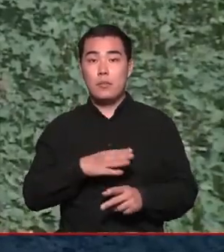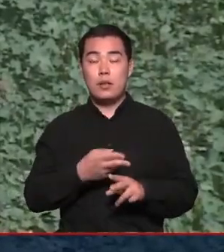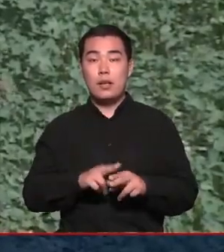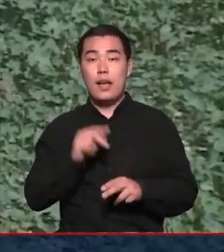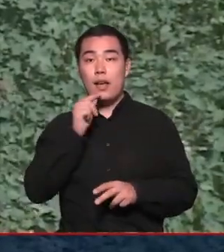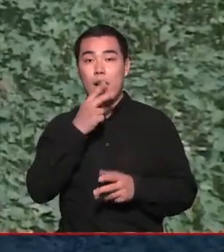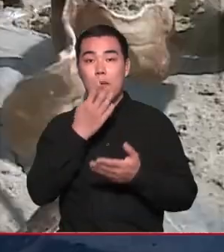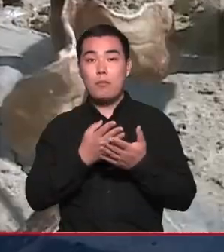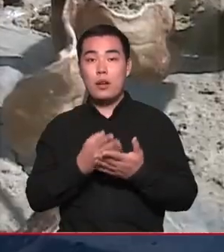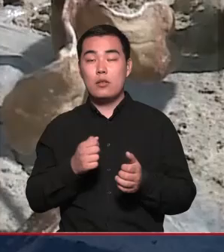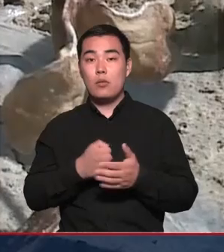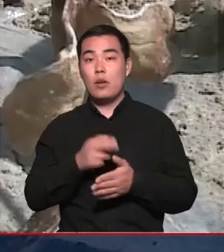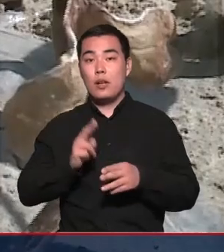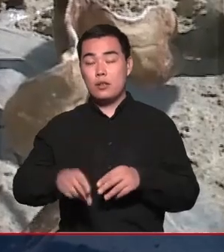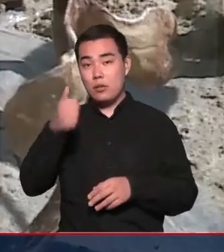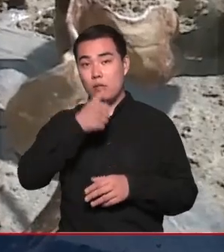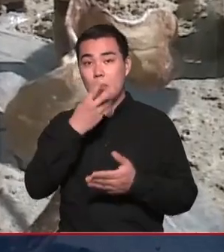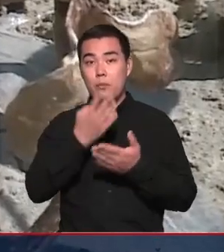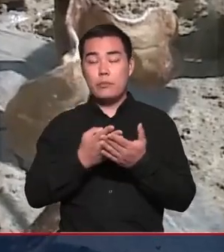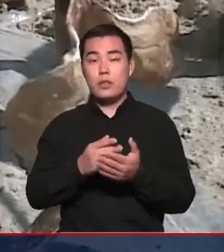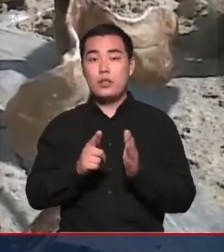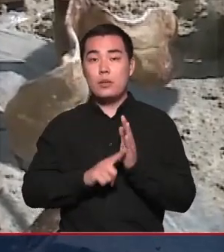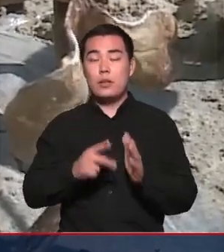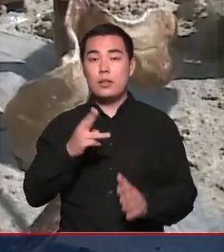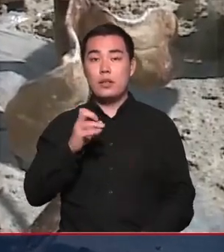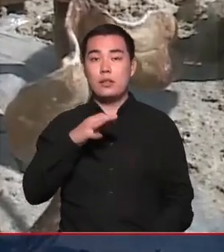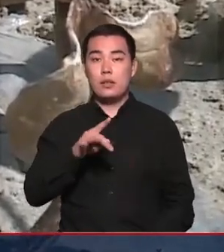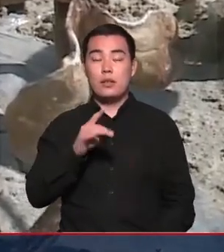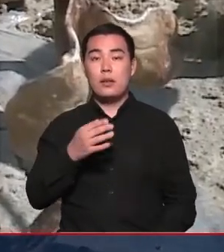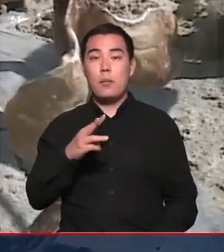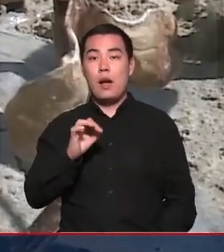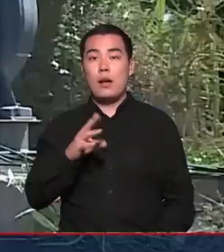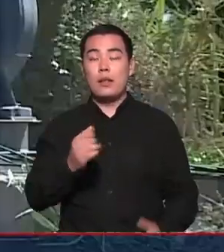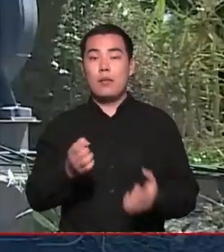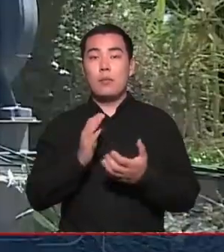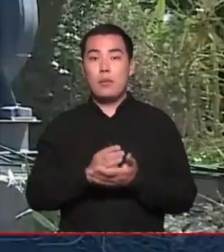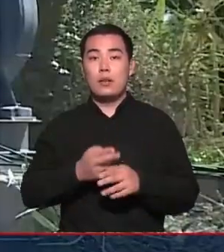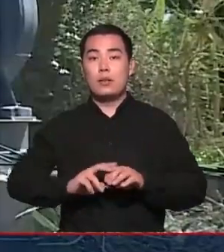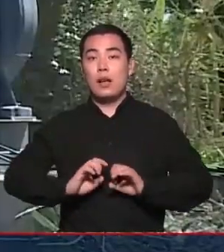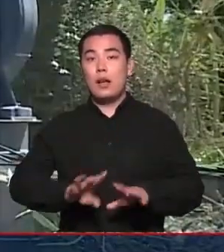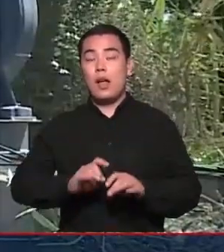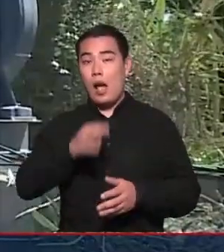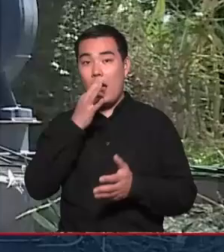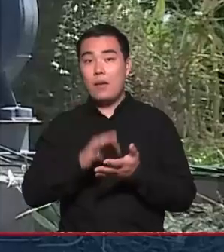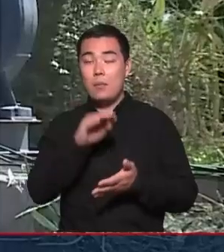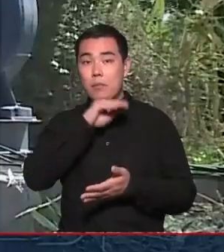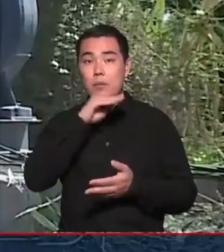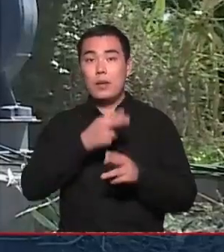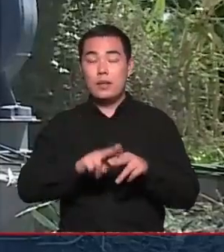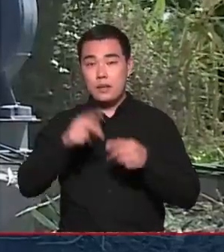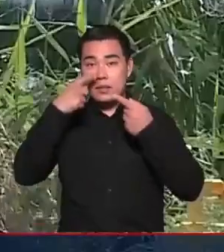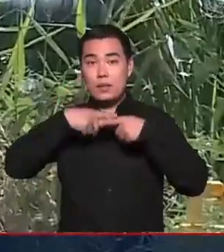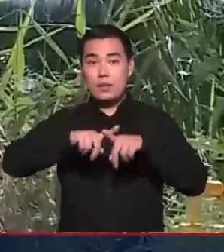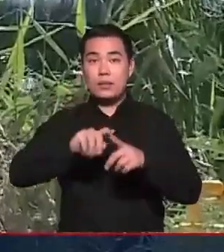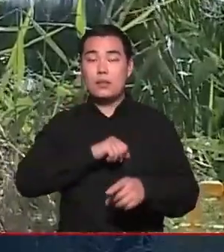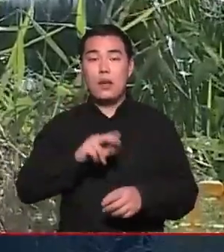үнемдеудің арқасында жыл соңында әр гектардан 70 центнерге дейін мақталамыз дейді диқан. Ал аудандағы жауапты мамандар бұл технологияны